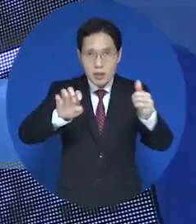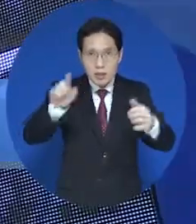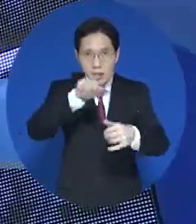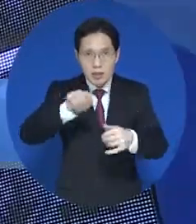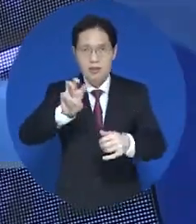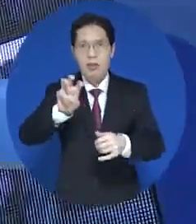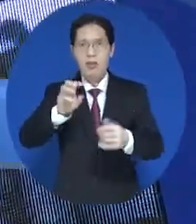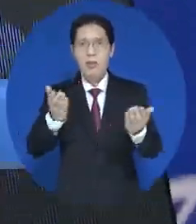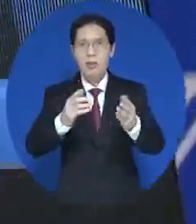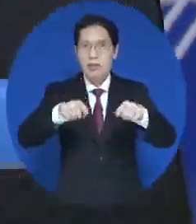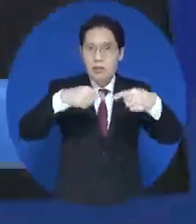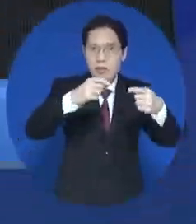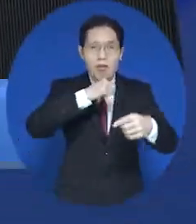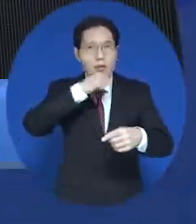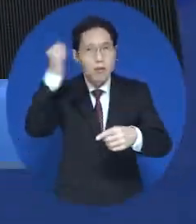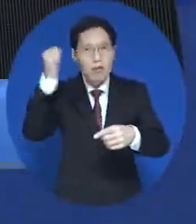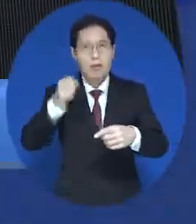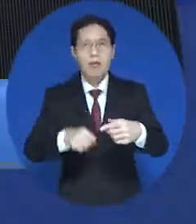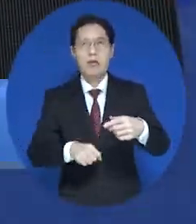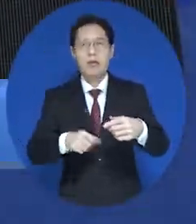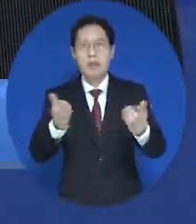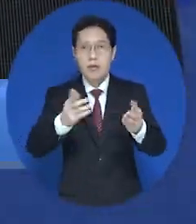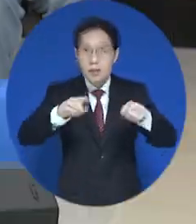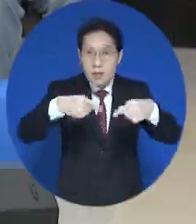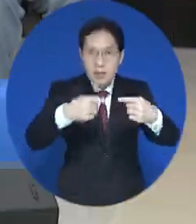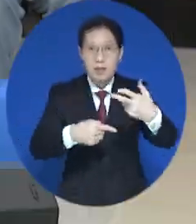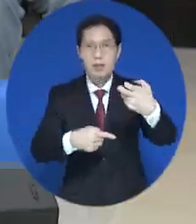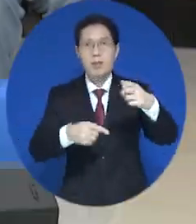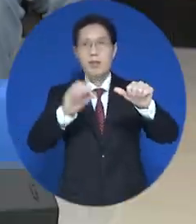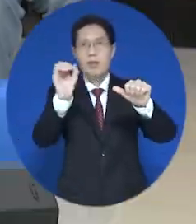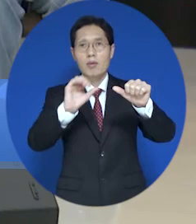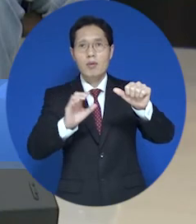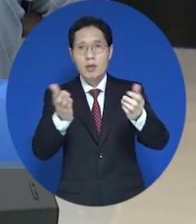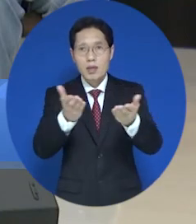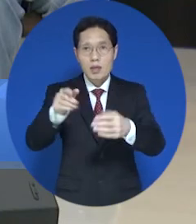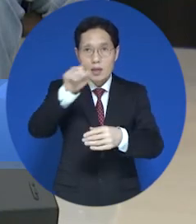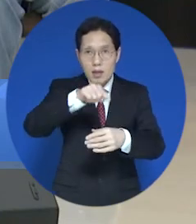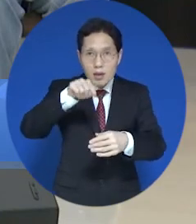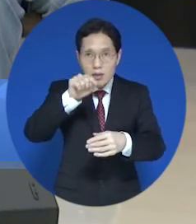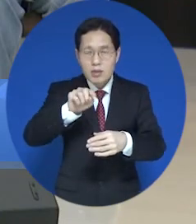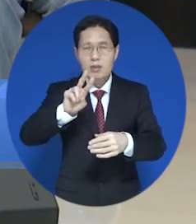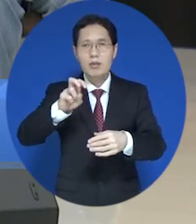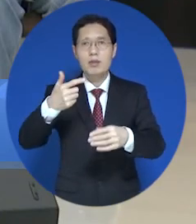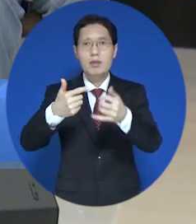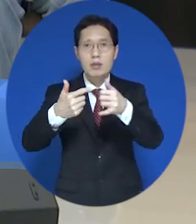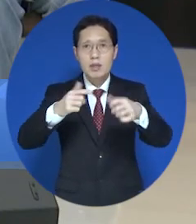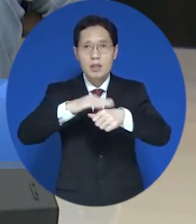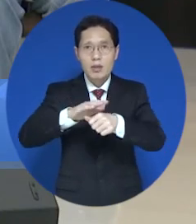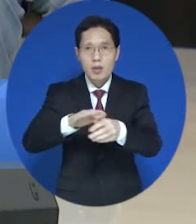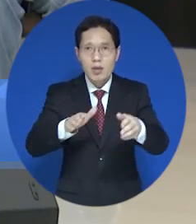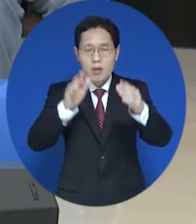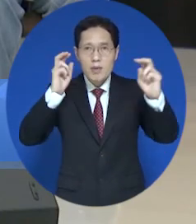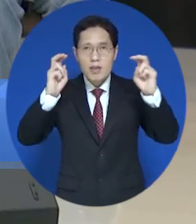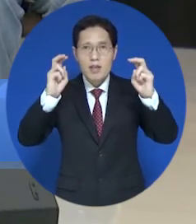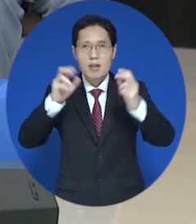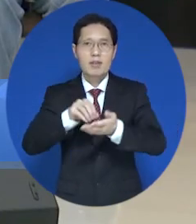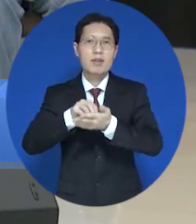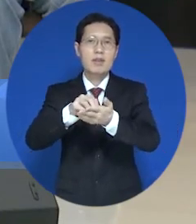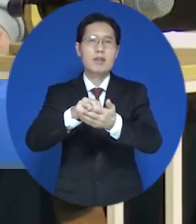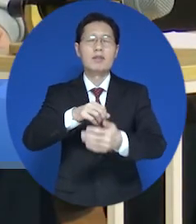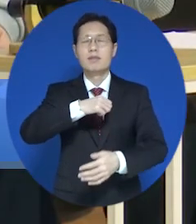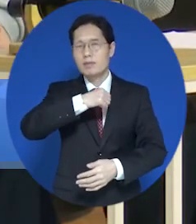취업해 취업률 75%를 기록했고 취업자 중 26명이 대구 경북 기업에